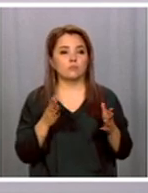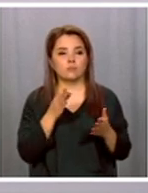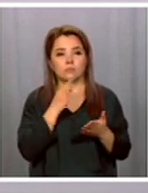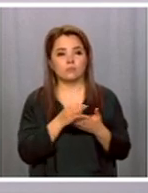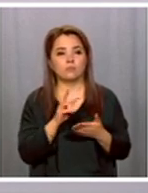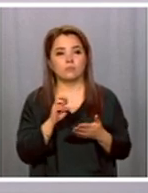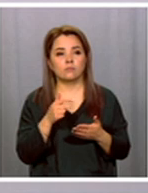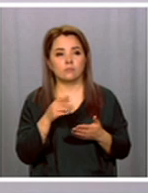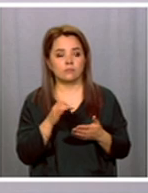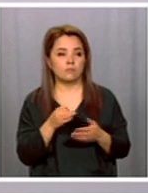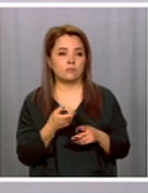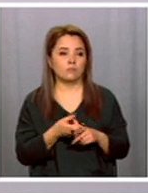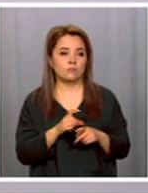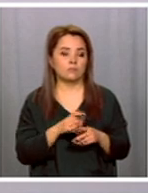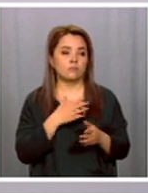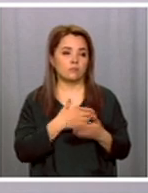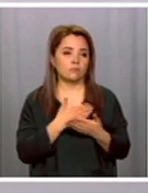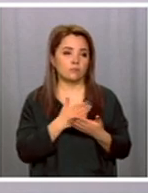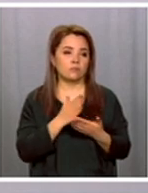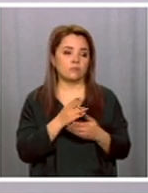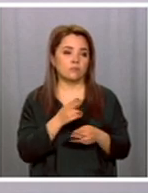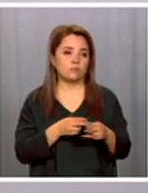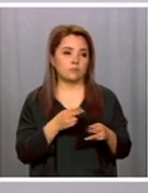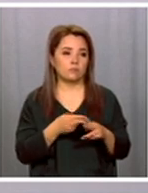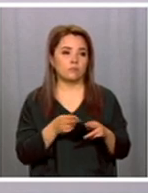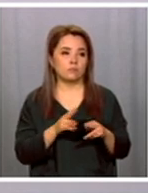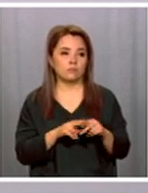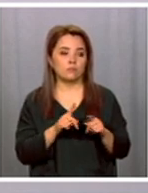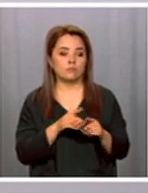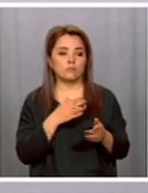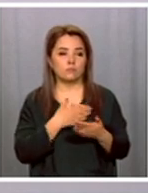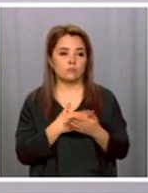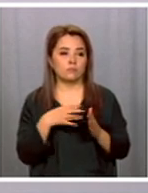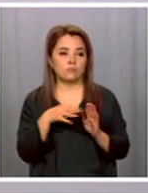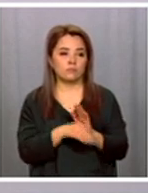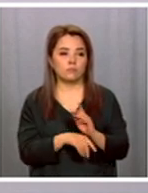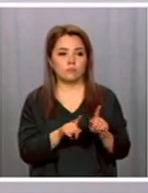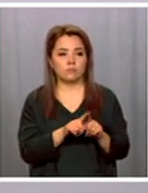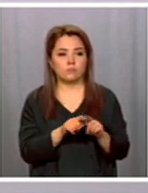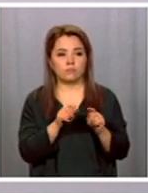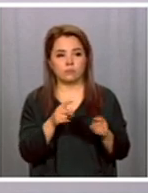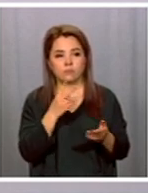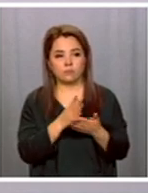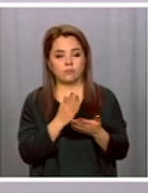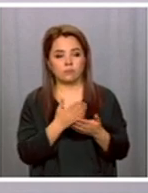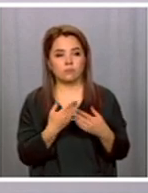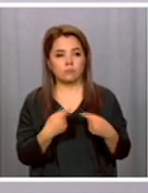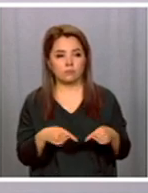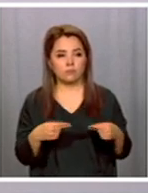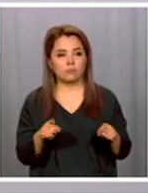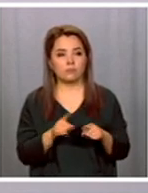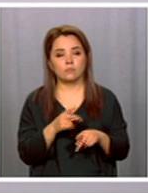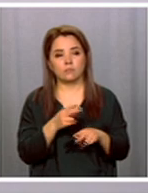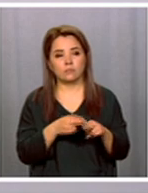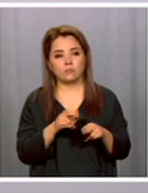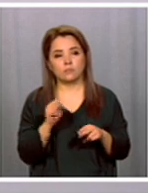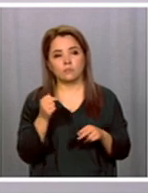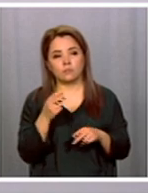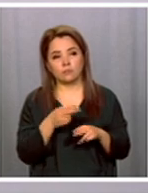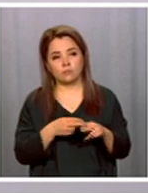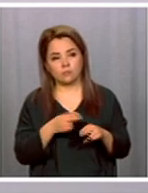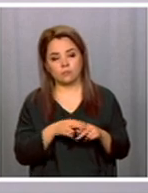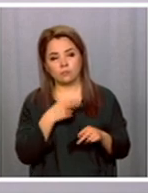Магний өте белсенді метал. Оны сіздер осы белсенділік қатарынан көруге болады. Басқа металдарға қарағанда, яғни алюминийге